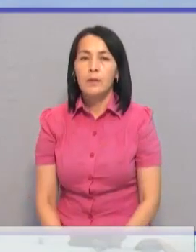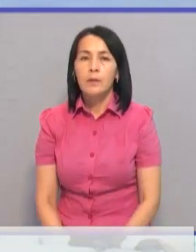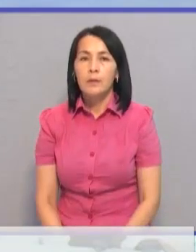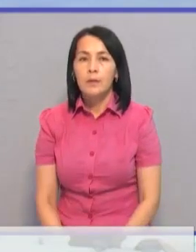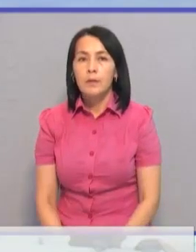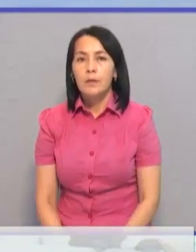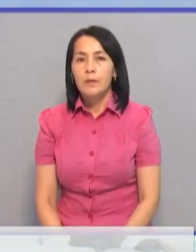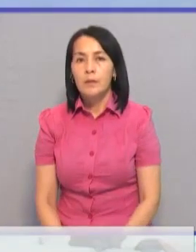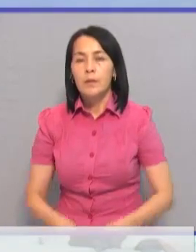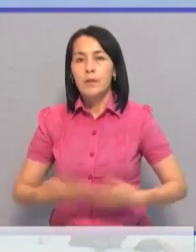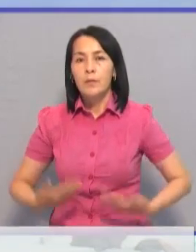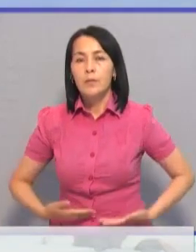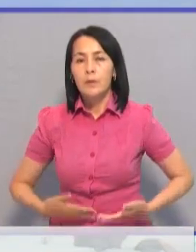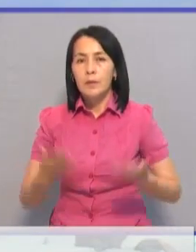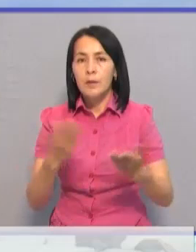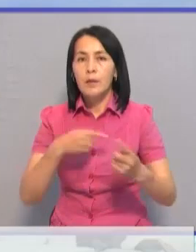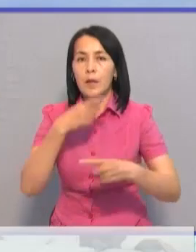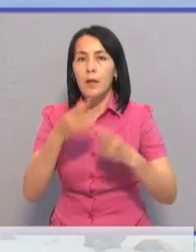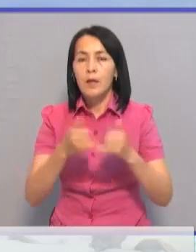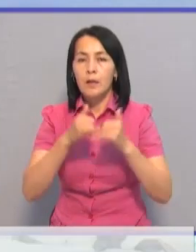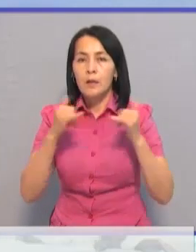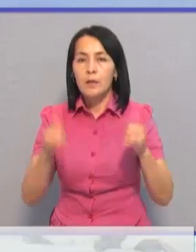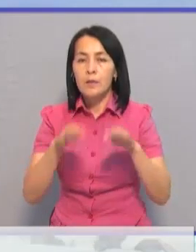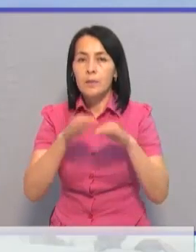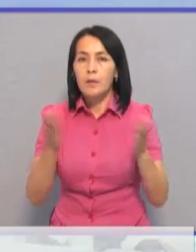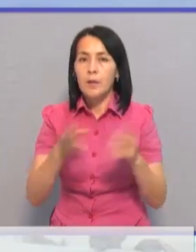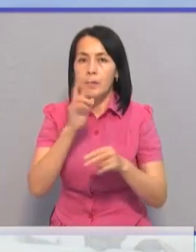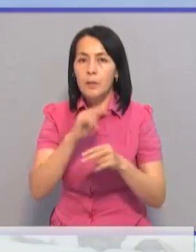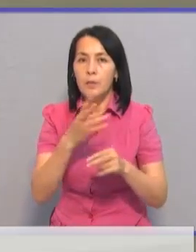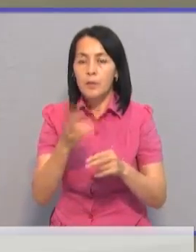өмірді ары қарай қалай жалғастыру керек, бала шағасын қалай тәрбиелеу керек.